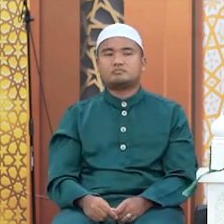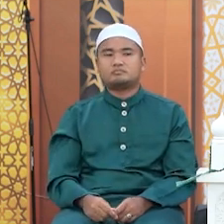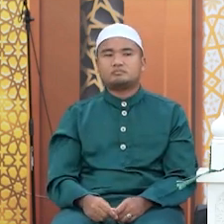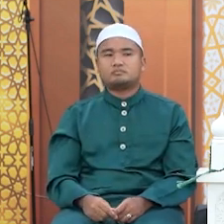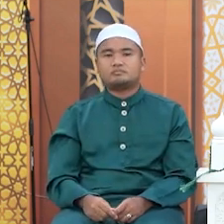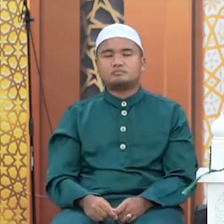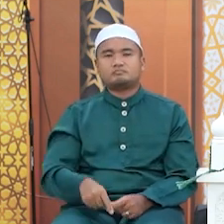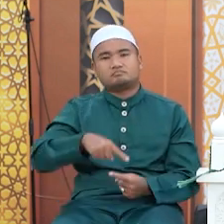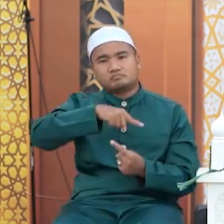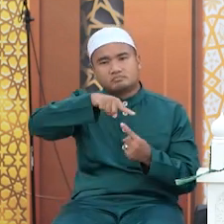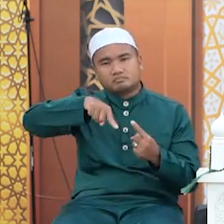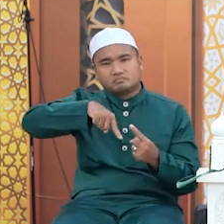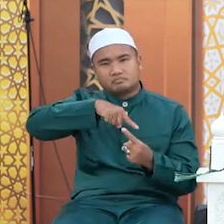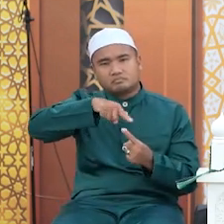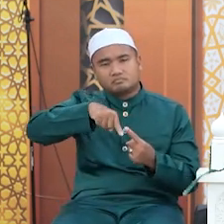ketika